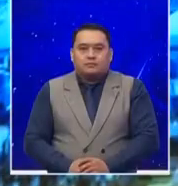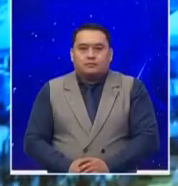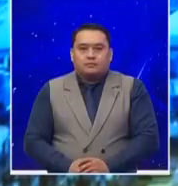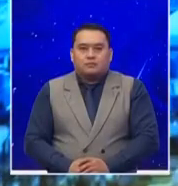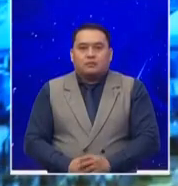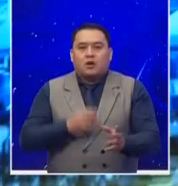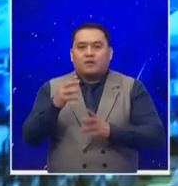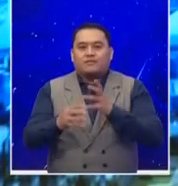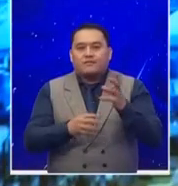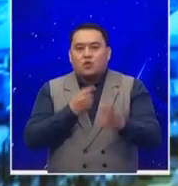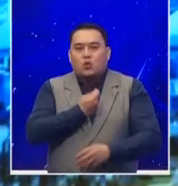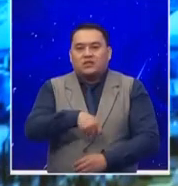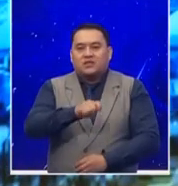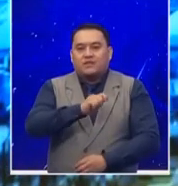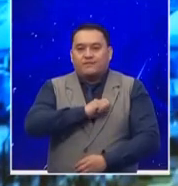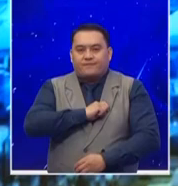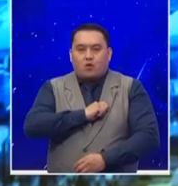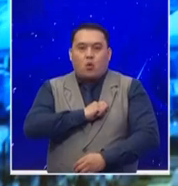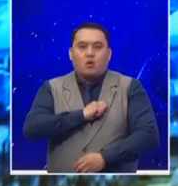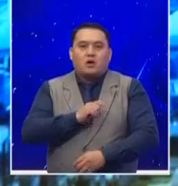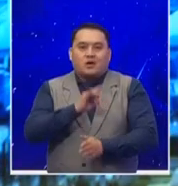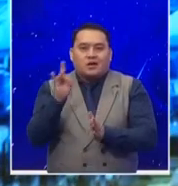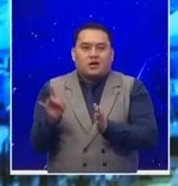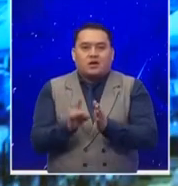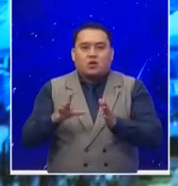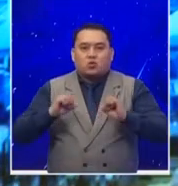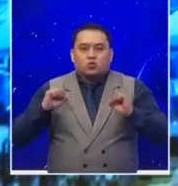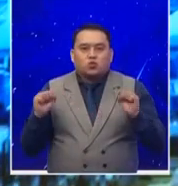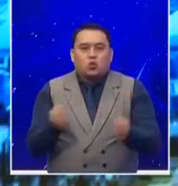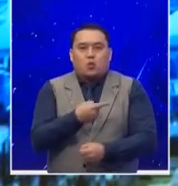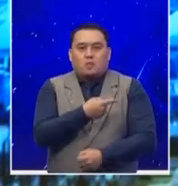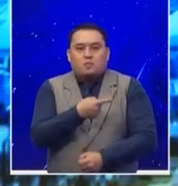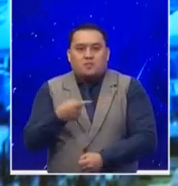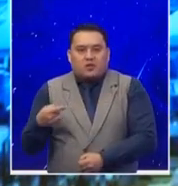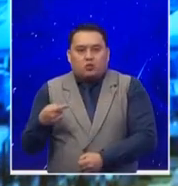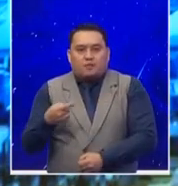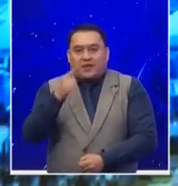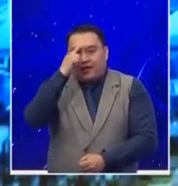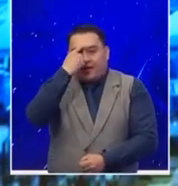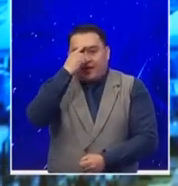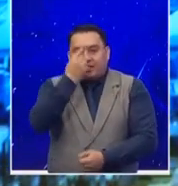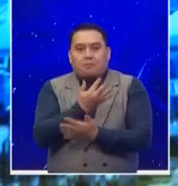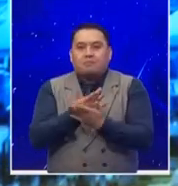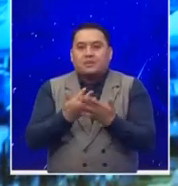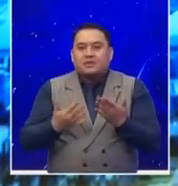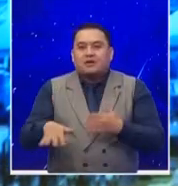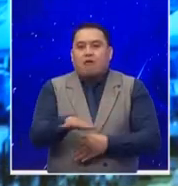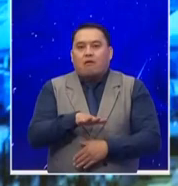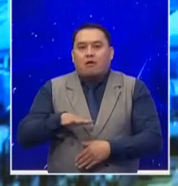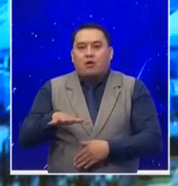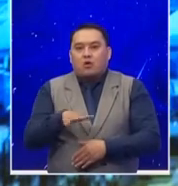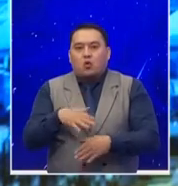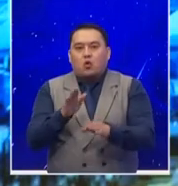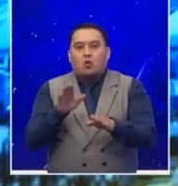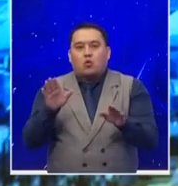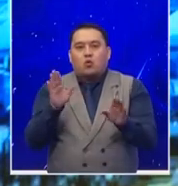Әлемнен бірер ақпар. Испанияның Пиреней түбегінде рекордтық суық ауа райы тіркелді. Ал Үндістанның бірнеше аймағында жүздеген